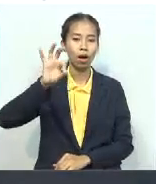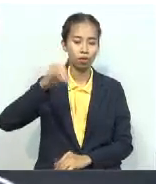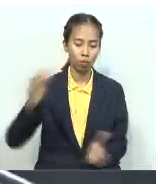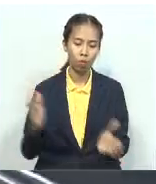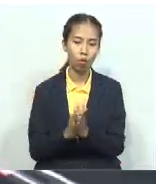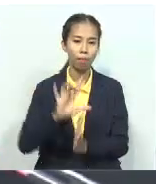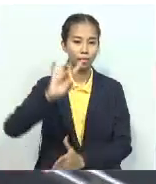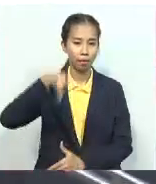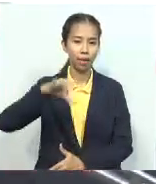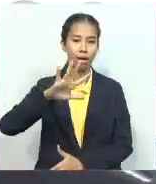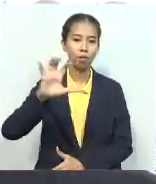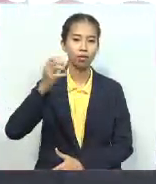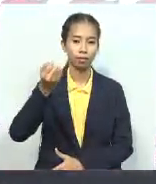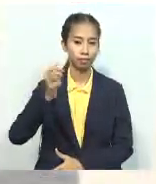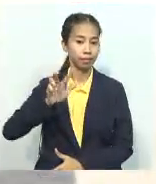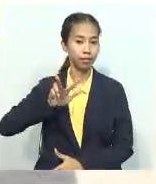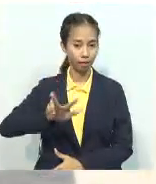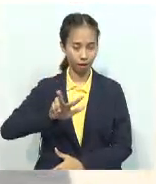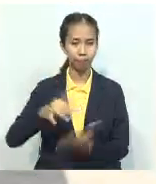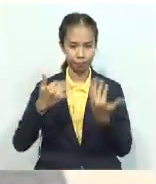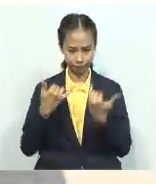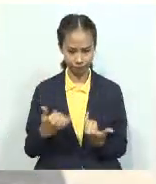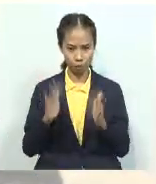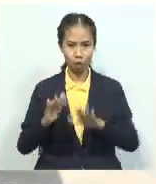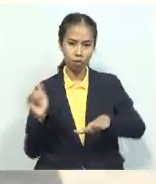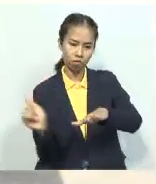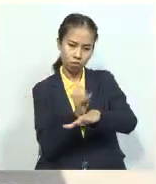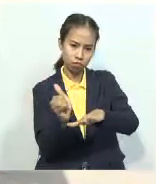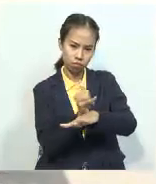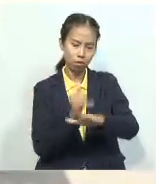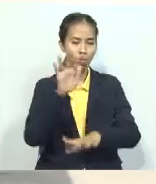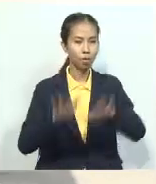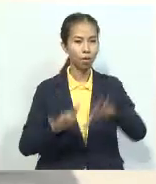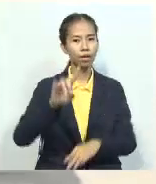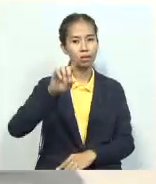วม 8,513 เที่ยวสามารถรองรับผู้โดยสารได้สูงกว่า